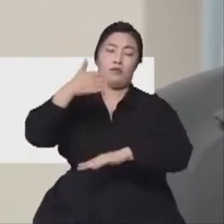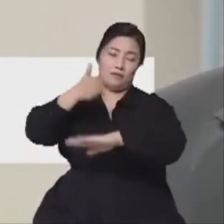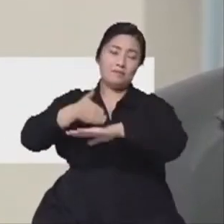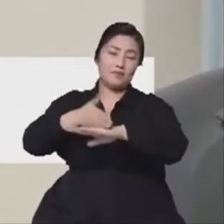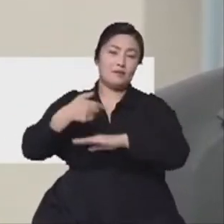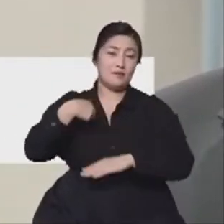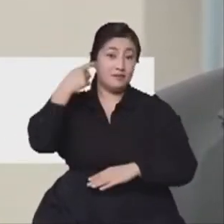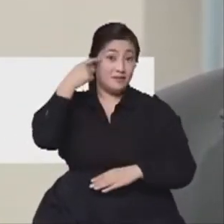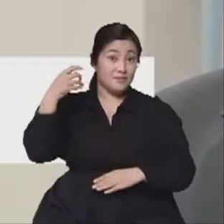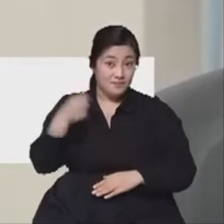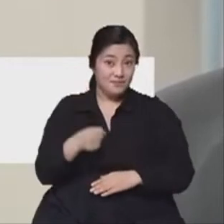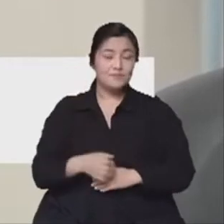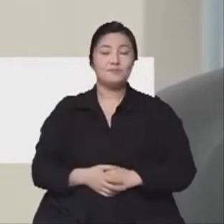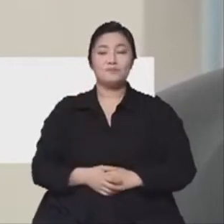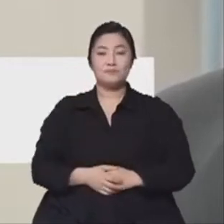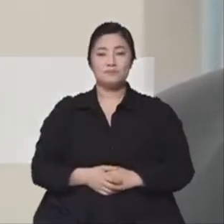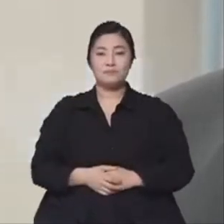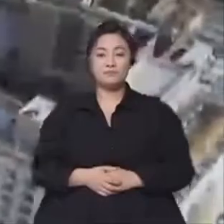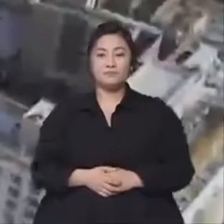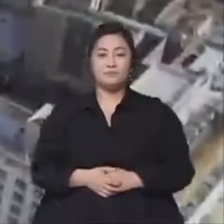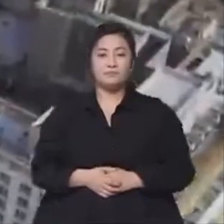정말로 감사드립니다.